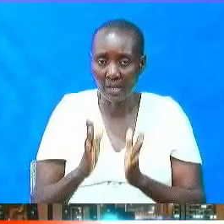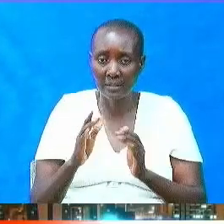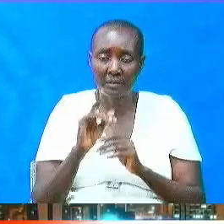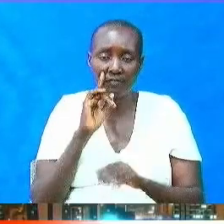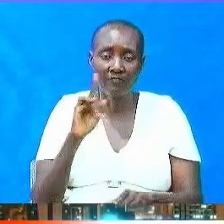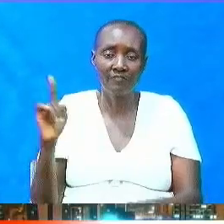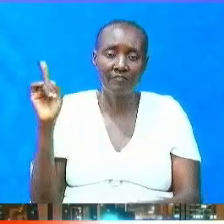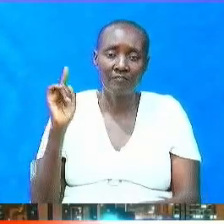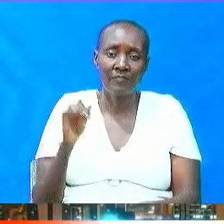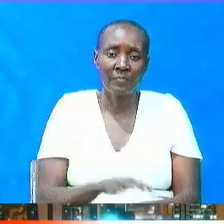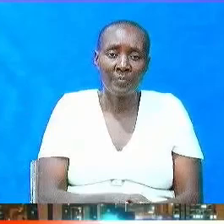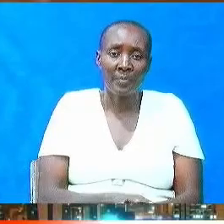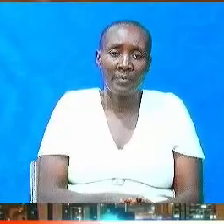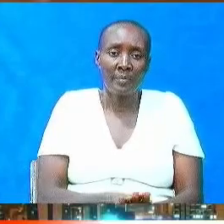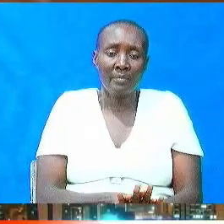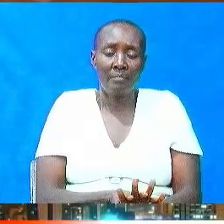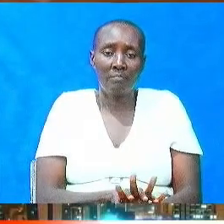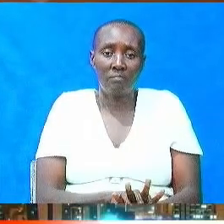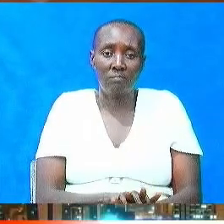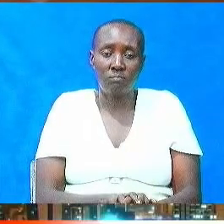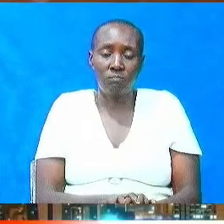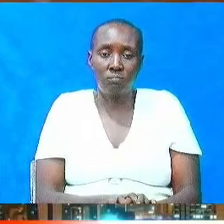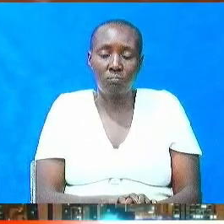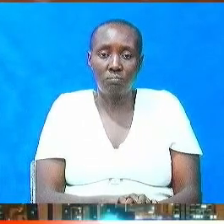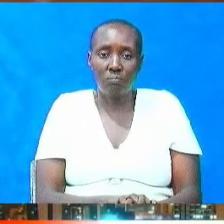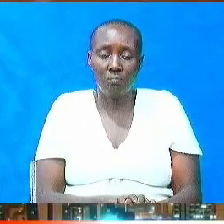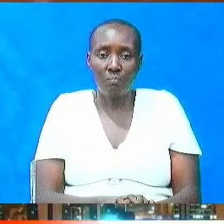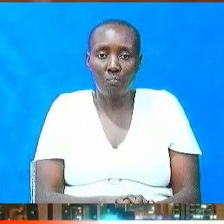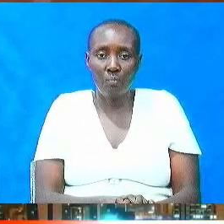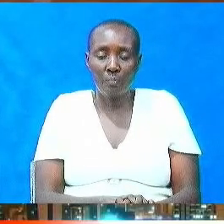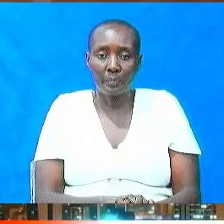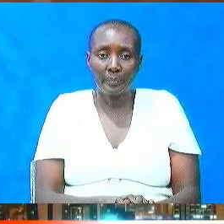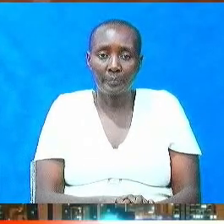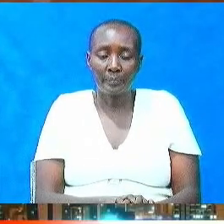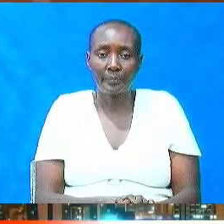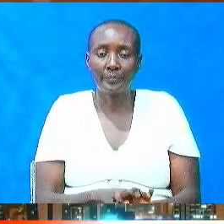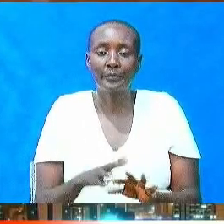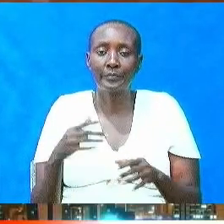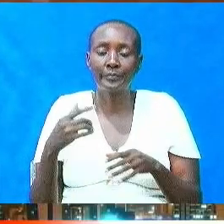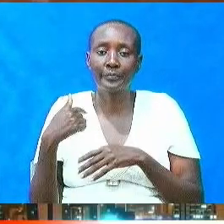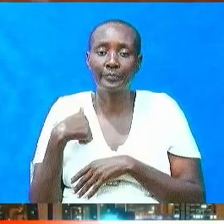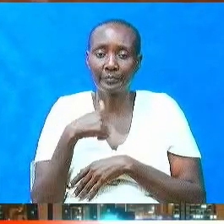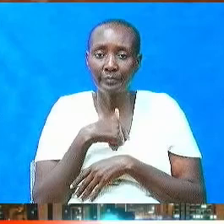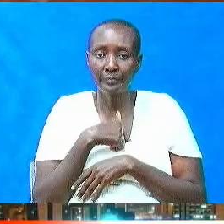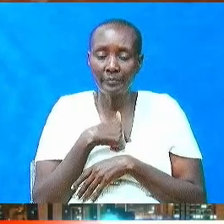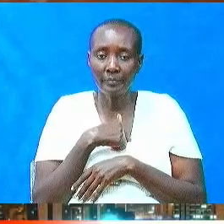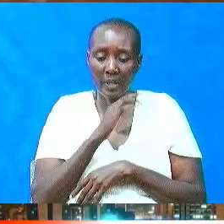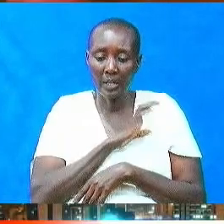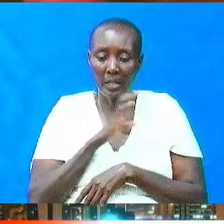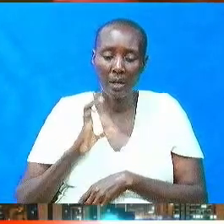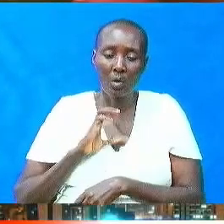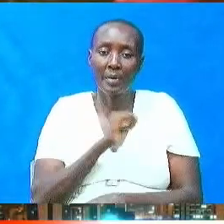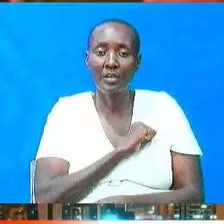ya seneti hiyo. Would be in order, yes, for us to admit this document. Kamati ya